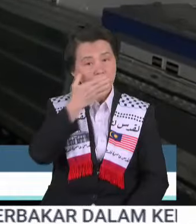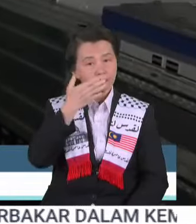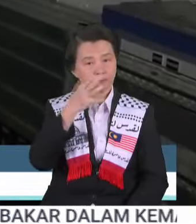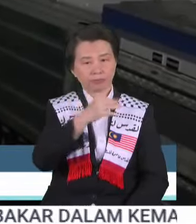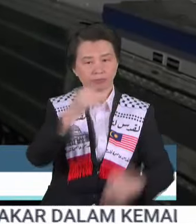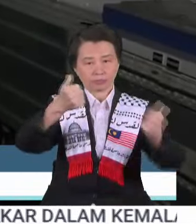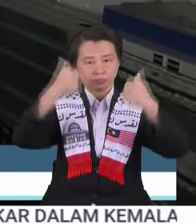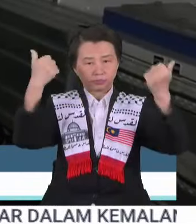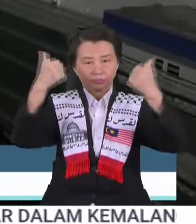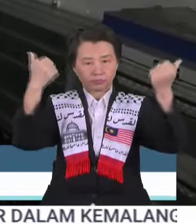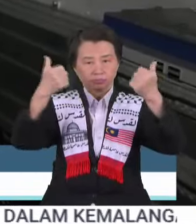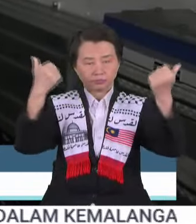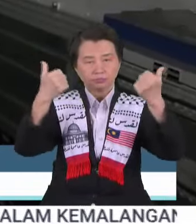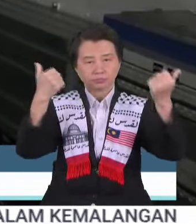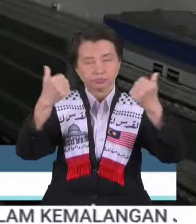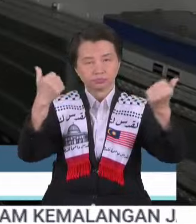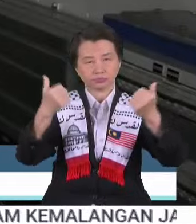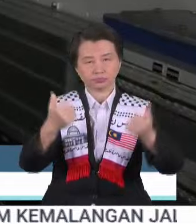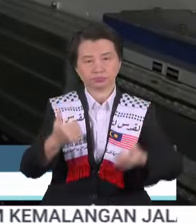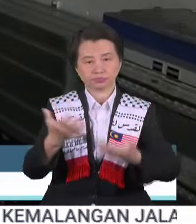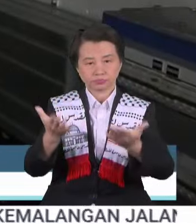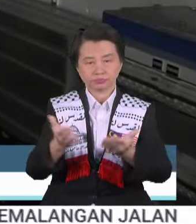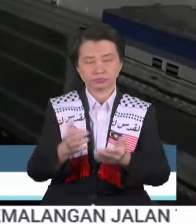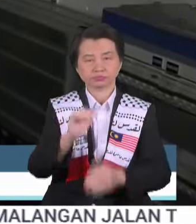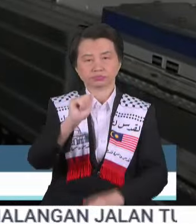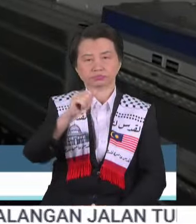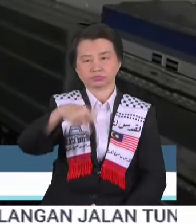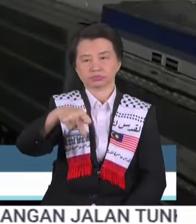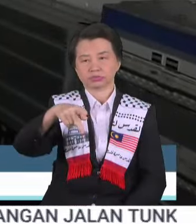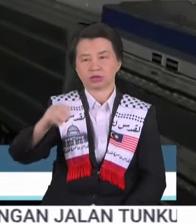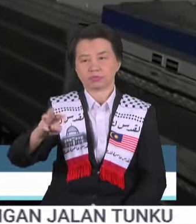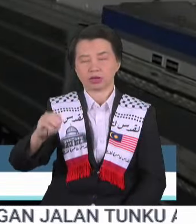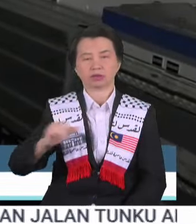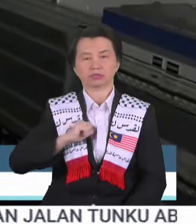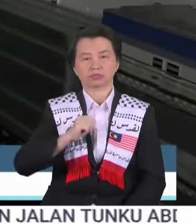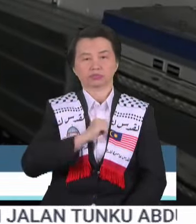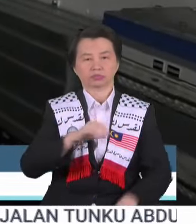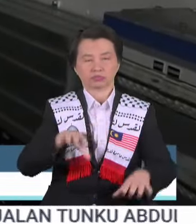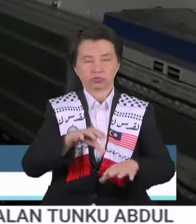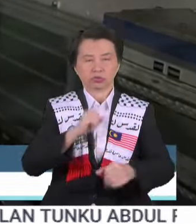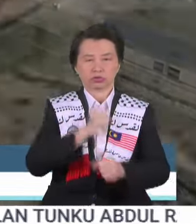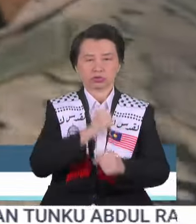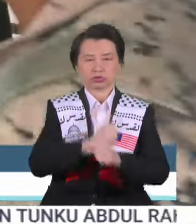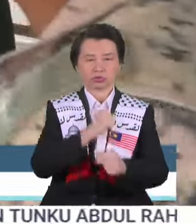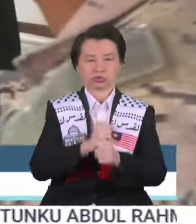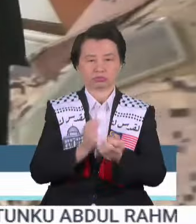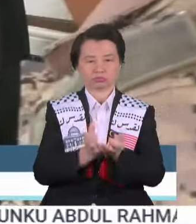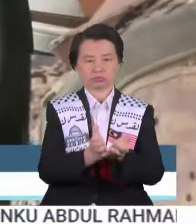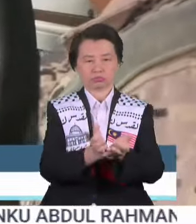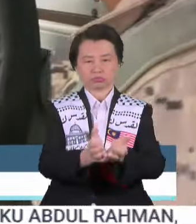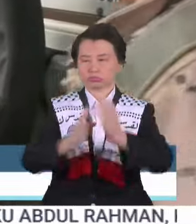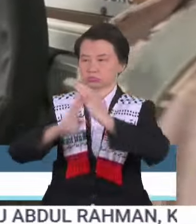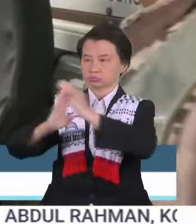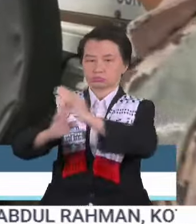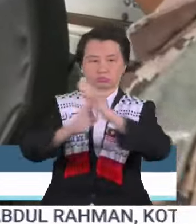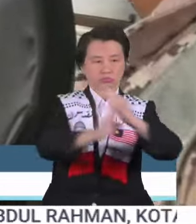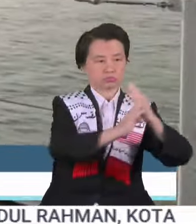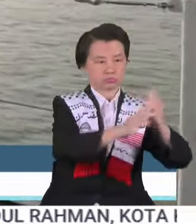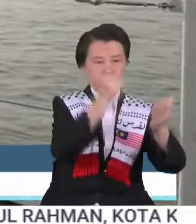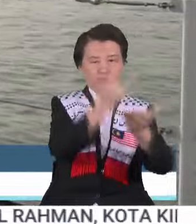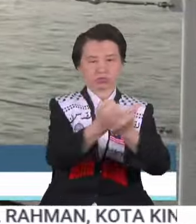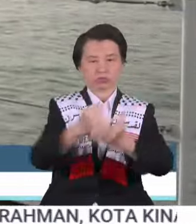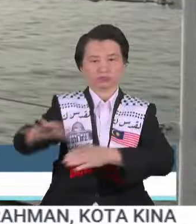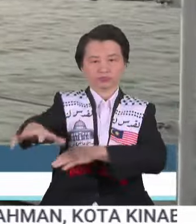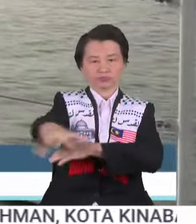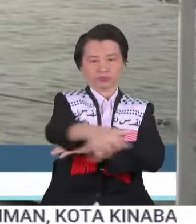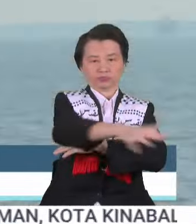merayakan perayaan Aidilfitri, anggota Maritim Malaysia terus menjalankan operasi bagi mengekang dan membenteras jenayah di